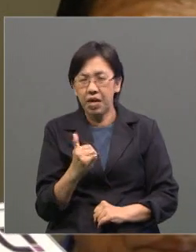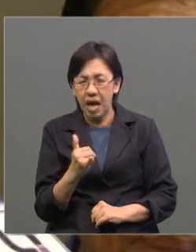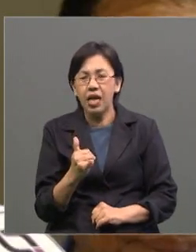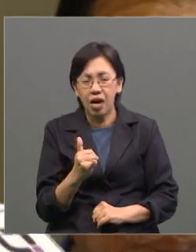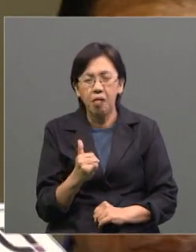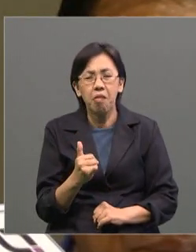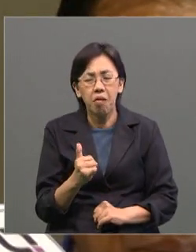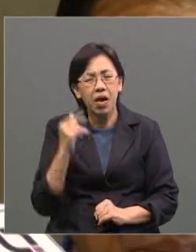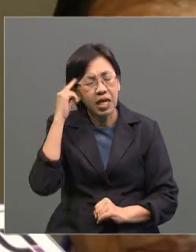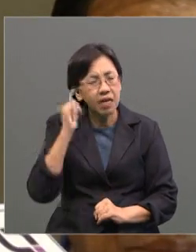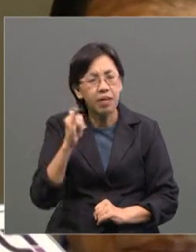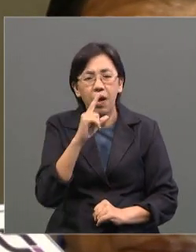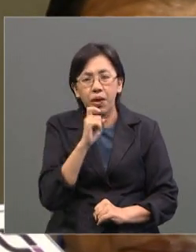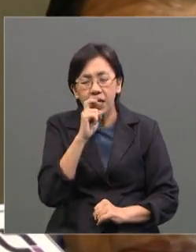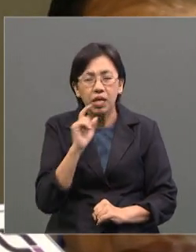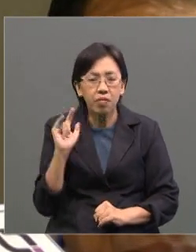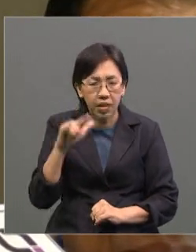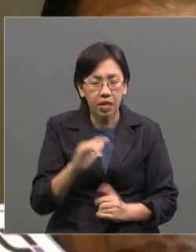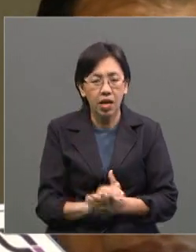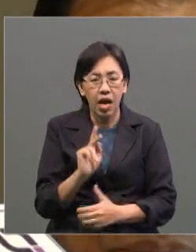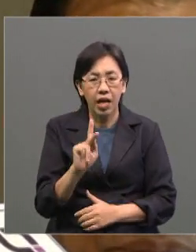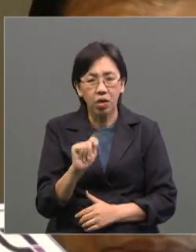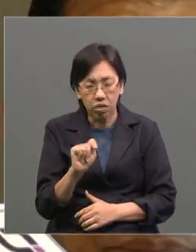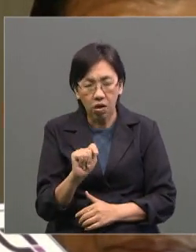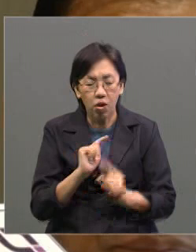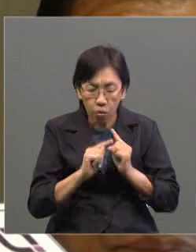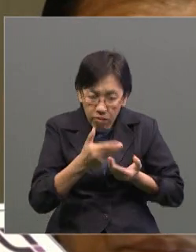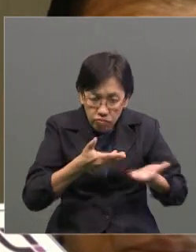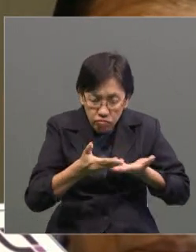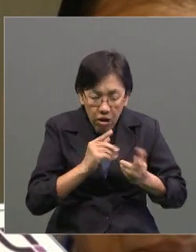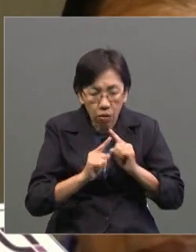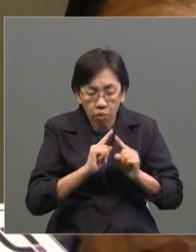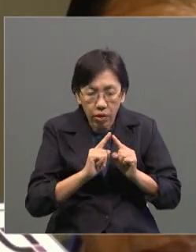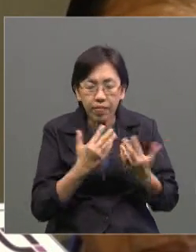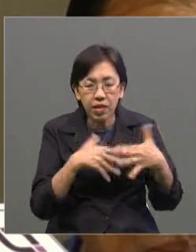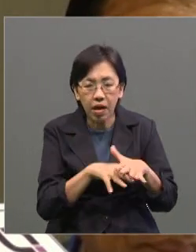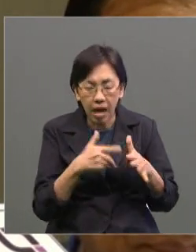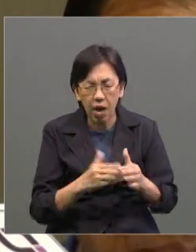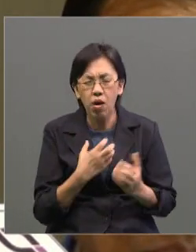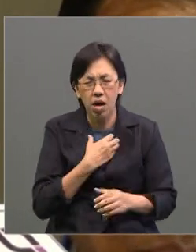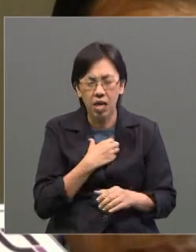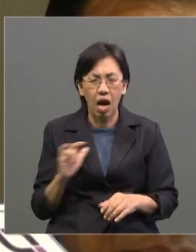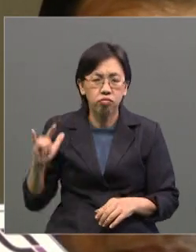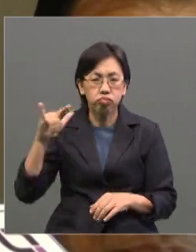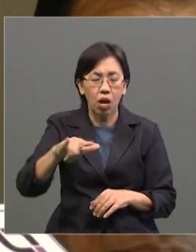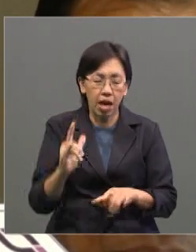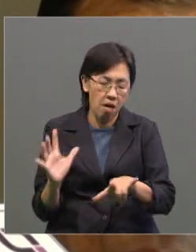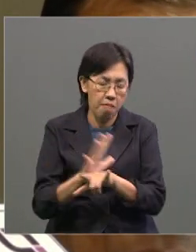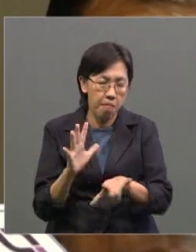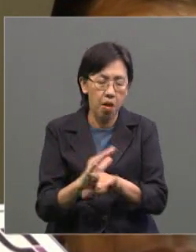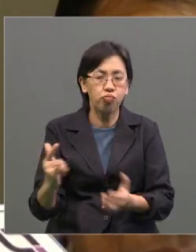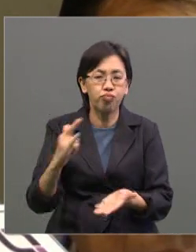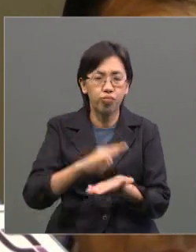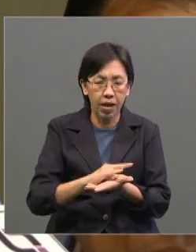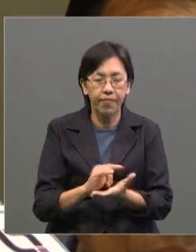ได้ก็คือวันอาทิตย์นี้ให้ทางกตให้คอนแทคนัมเบอร์ไปเรียบร้อยก็พยายามที่จะเอากลับมาเพราะว่าเขาใช้ลำเลียงคนช